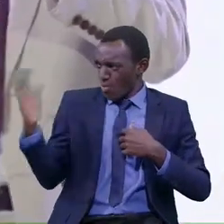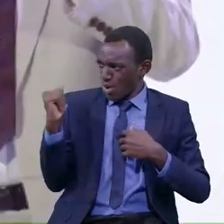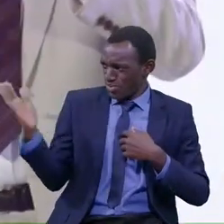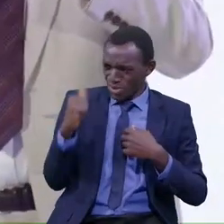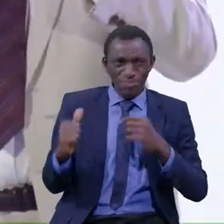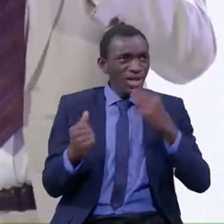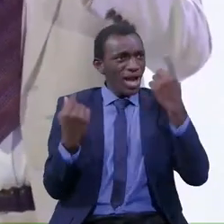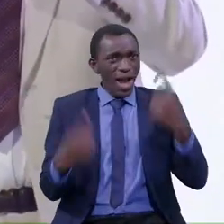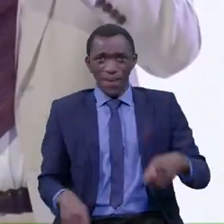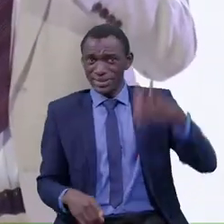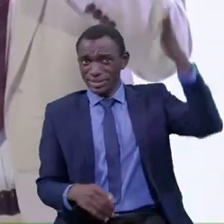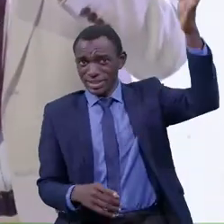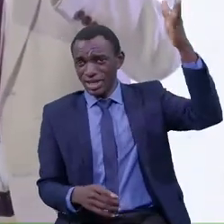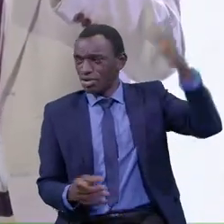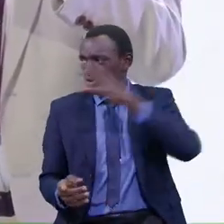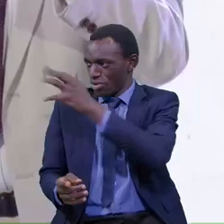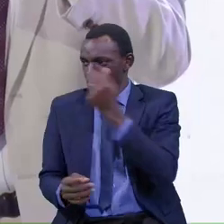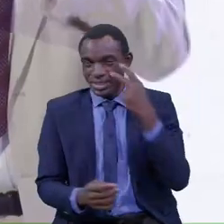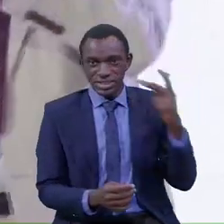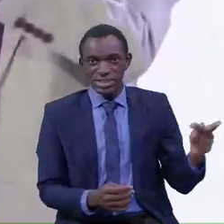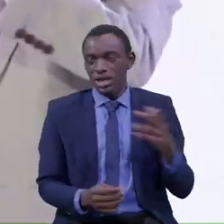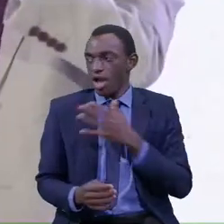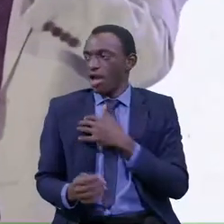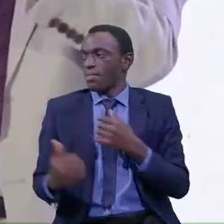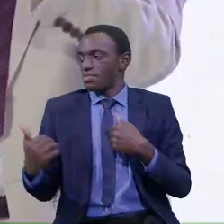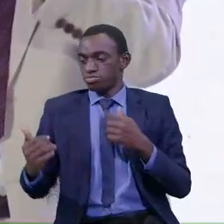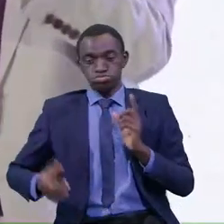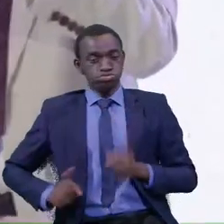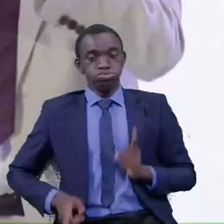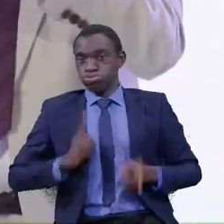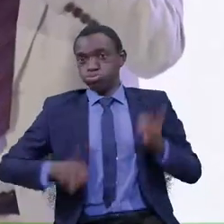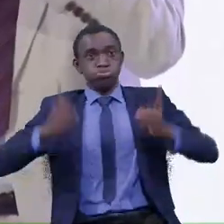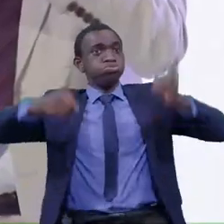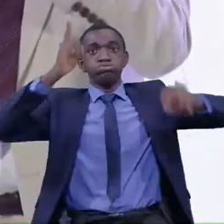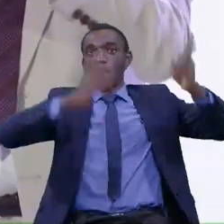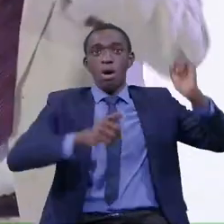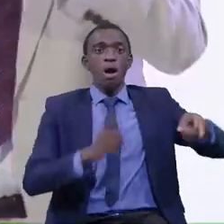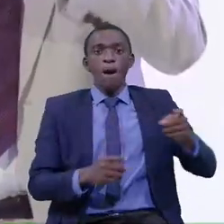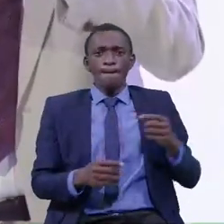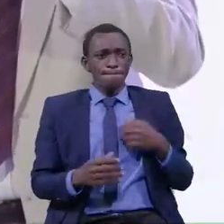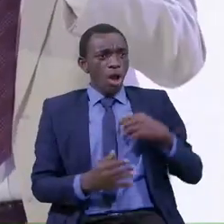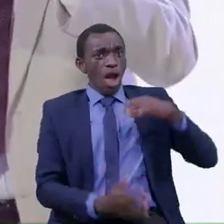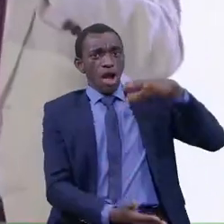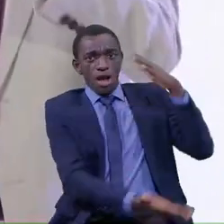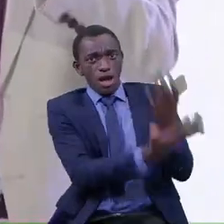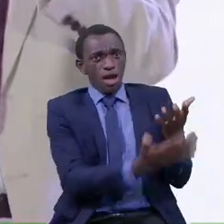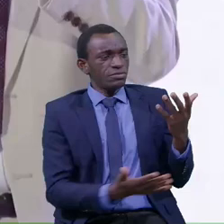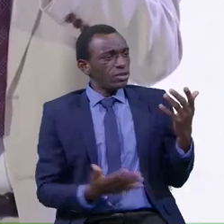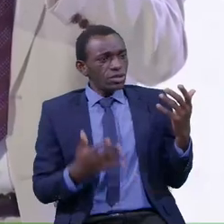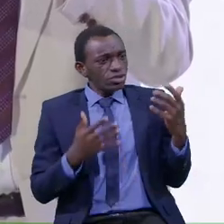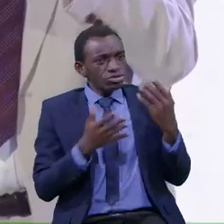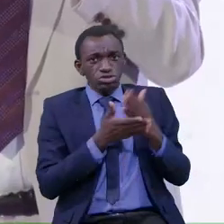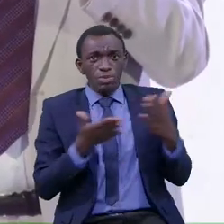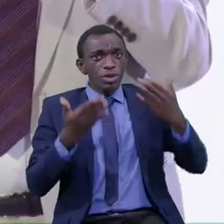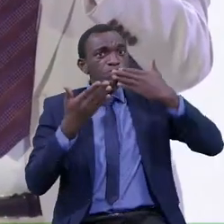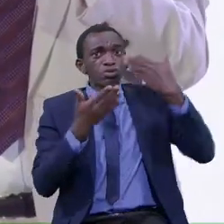bon se passe là-bas. Et tu es enflammé. Et je vais là-bas. Parce qu'il a dit que quelque chose